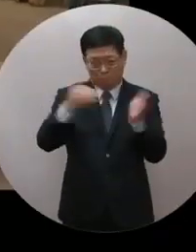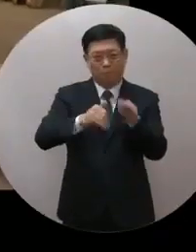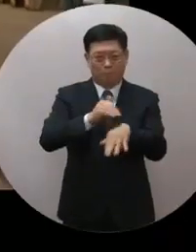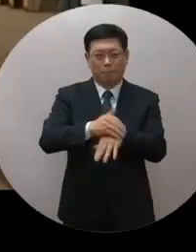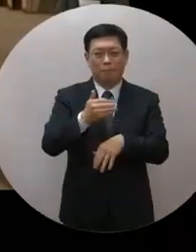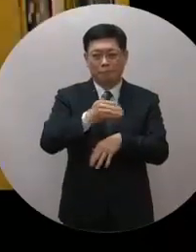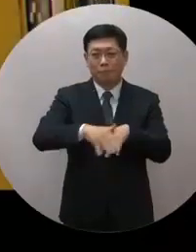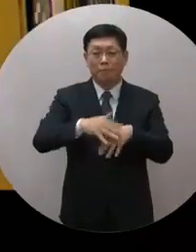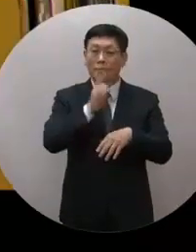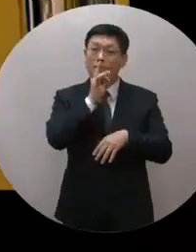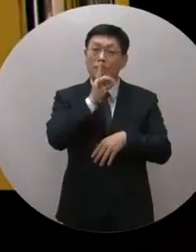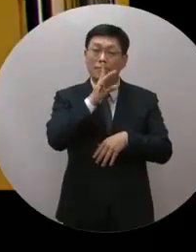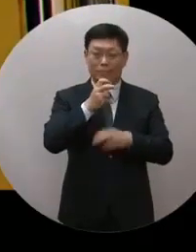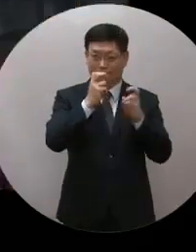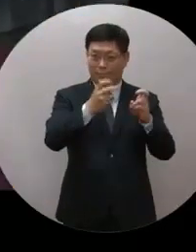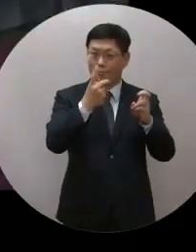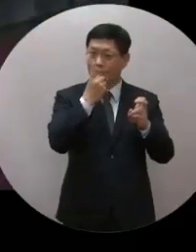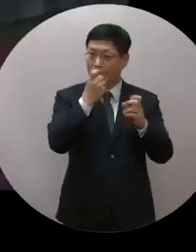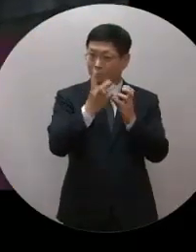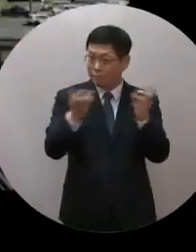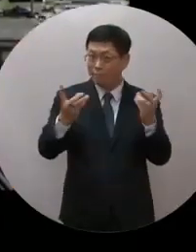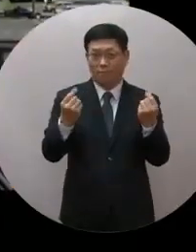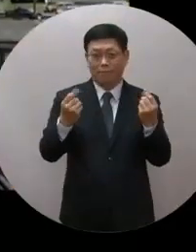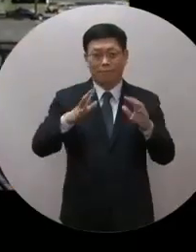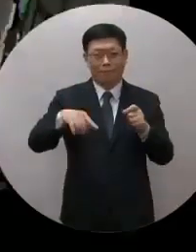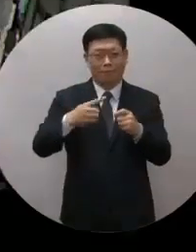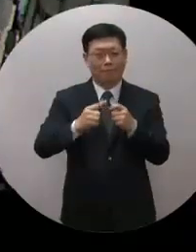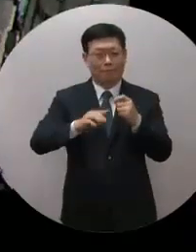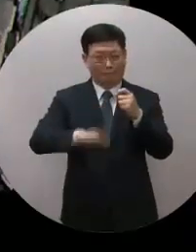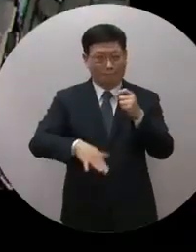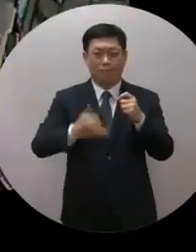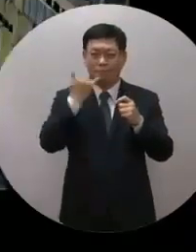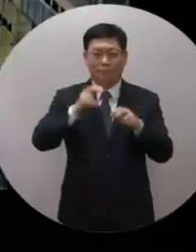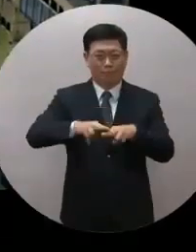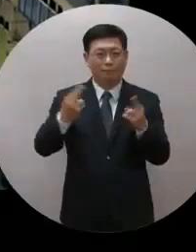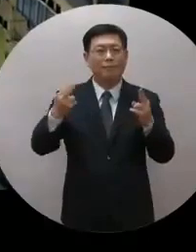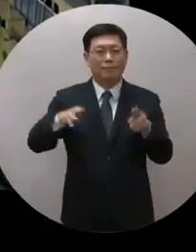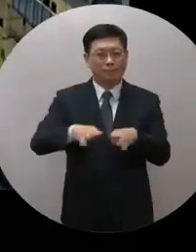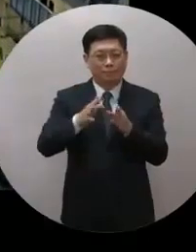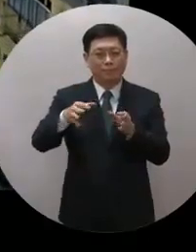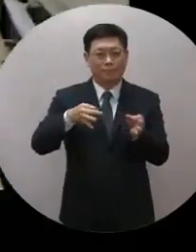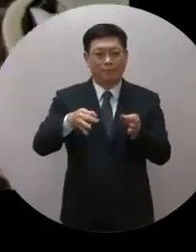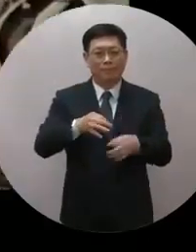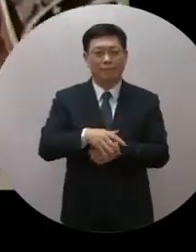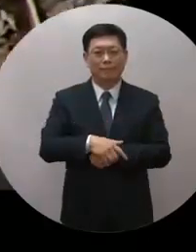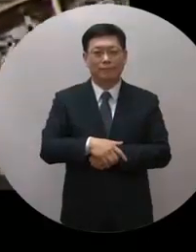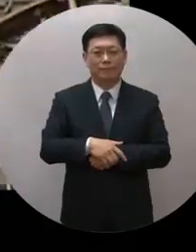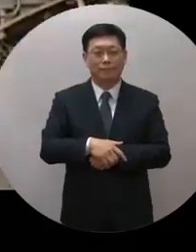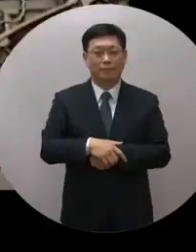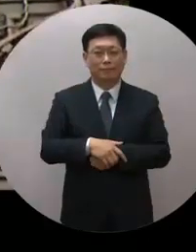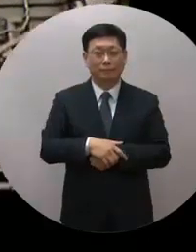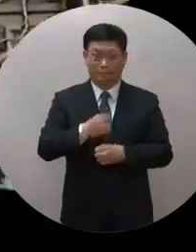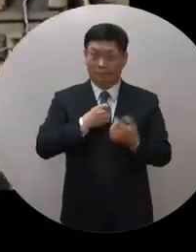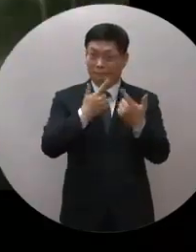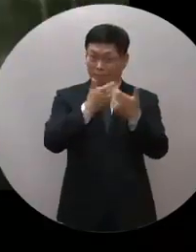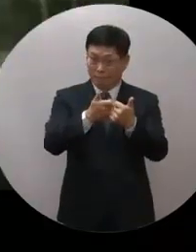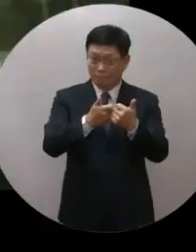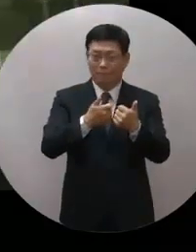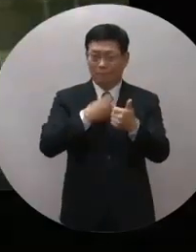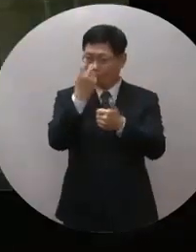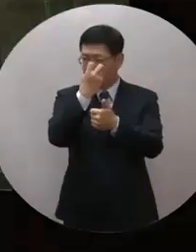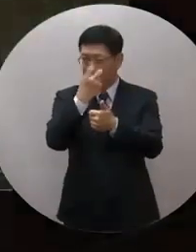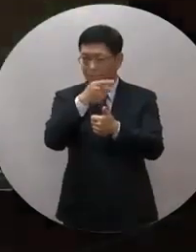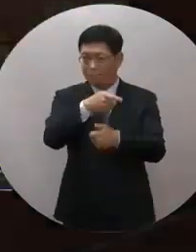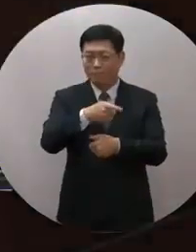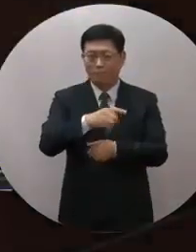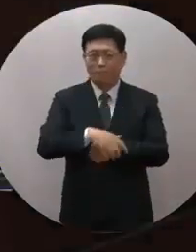捷运绿线也渴望在今年底通车营运。而为了妥善